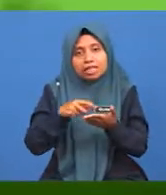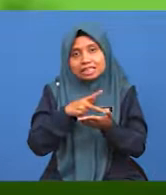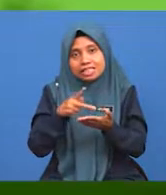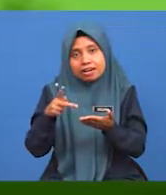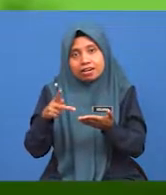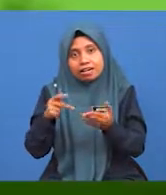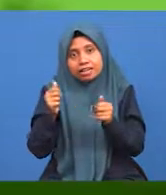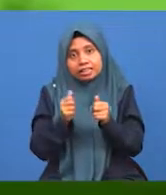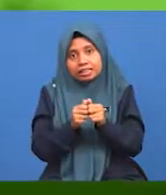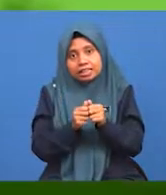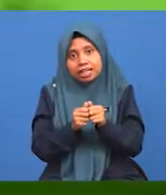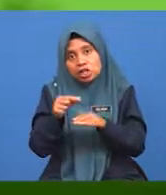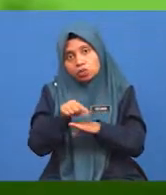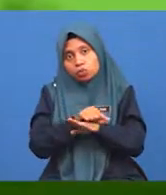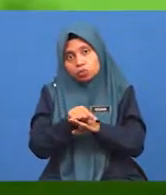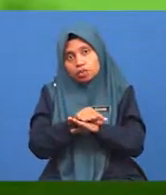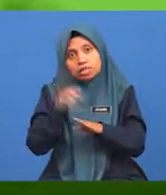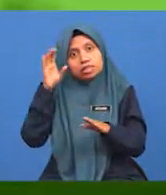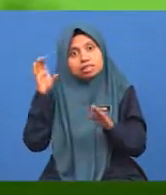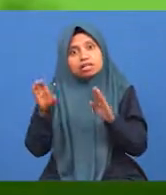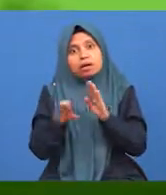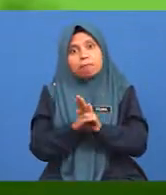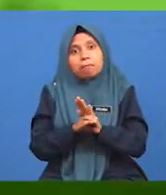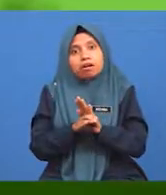karangan dengan menggunakan gambar.